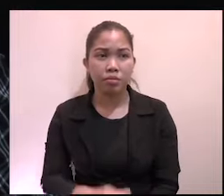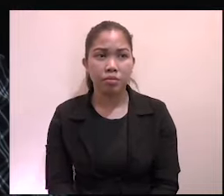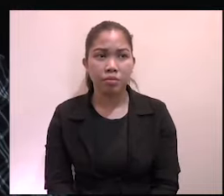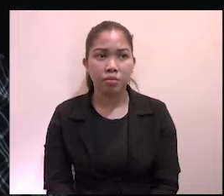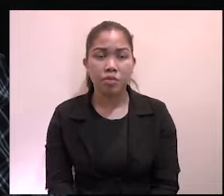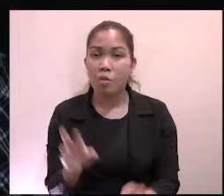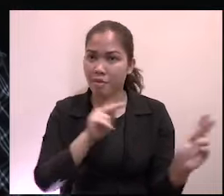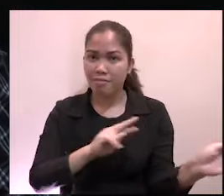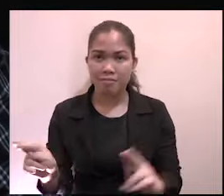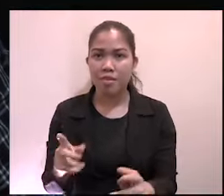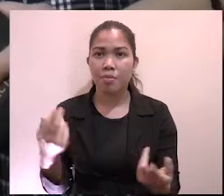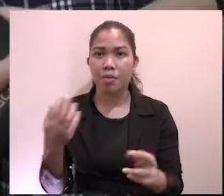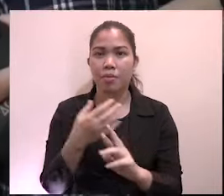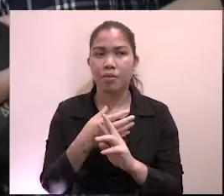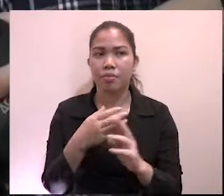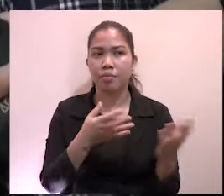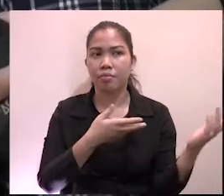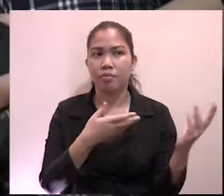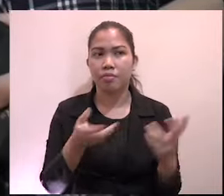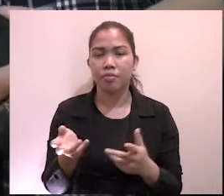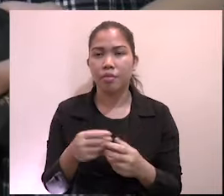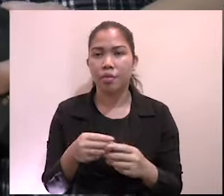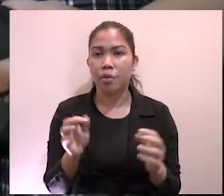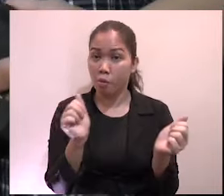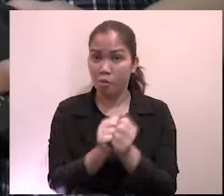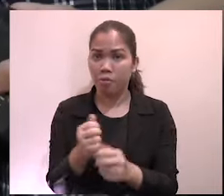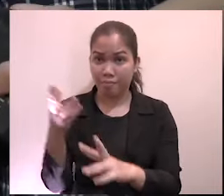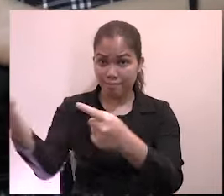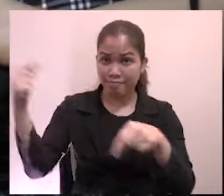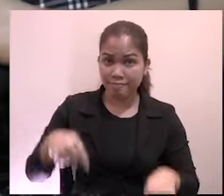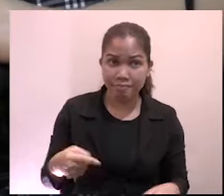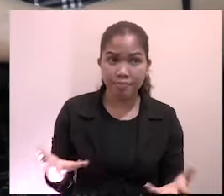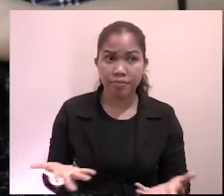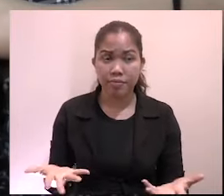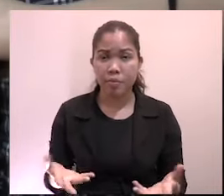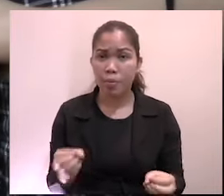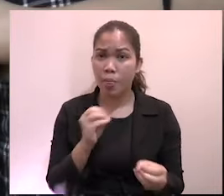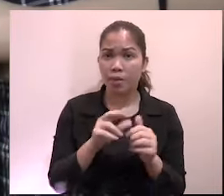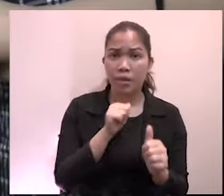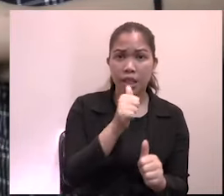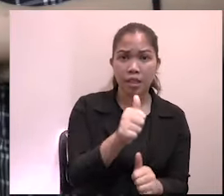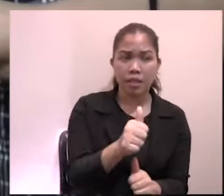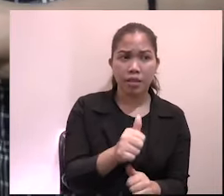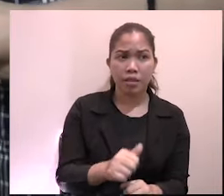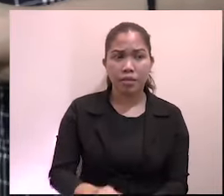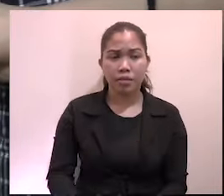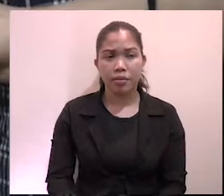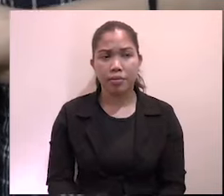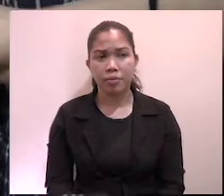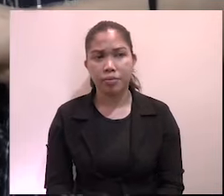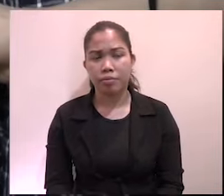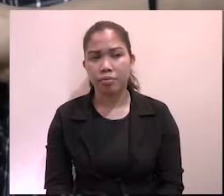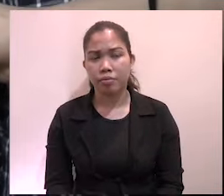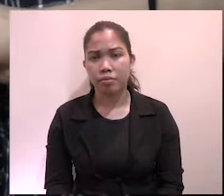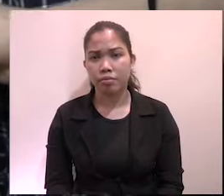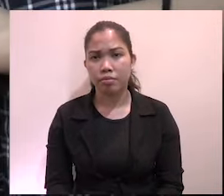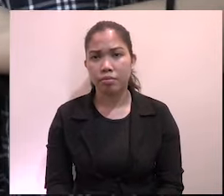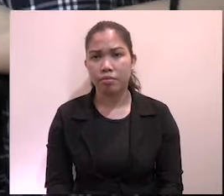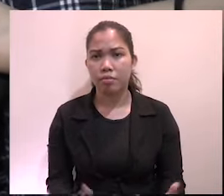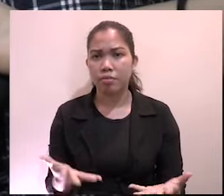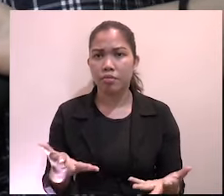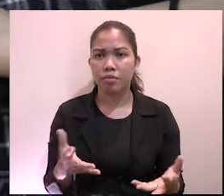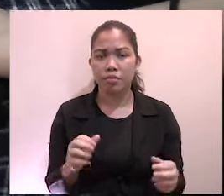na, darating kami dyan. Okay? Bong, pupunta ka ba dito o hindi? Eh, gusto mo, madali ka agad. Alam na akong preparasyon.